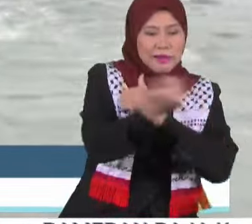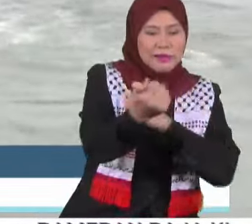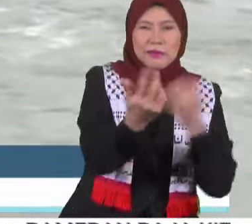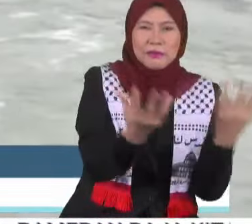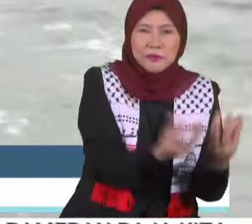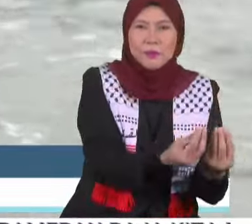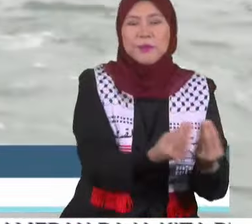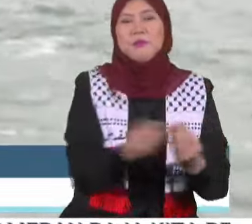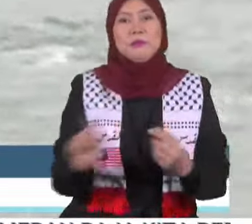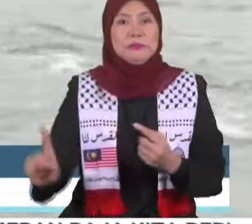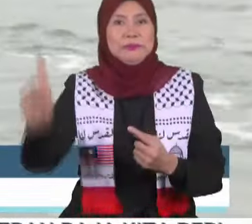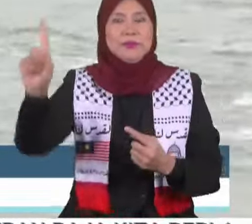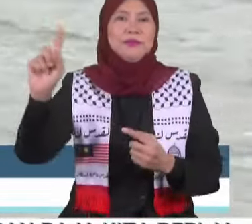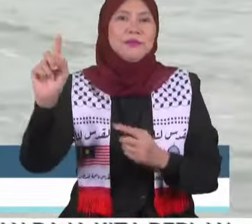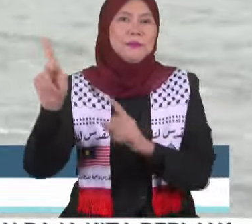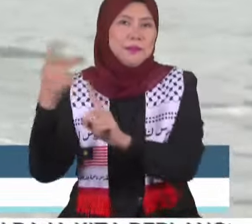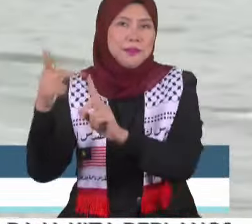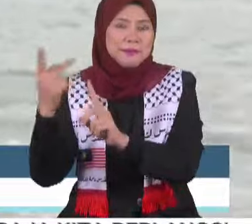lain.